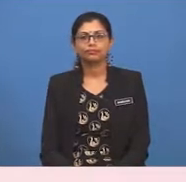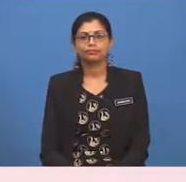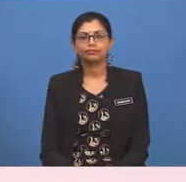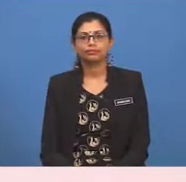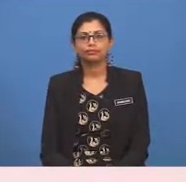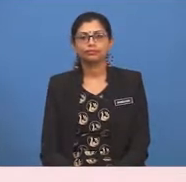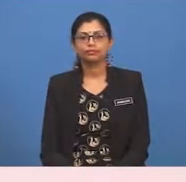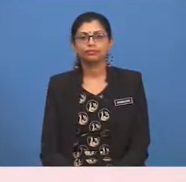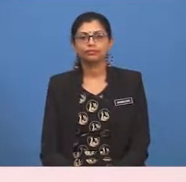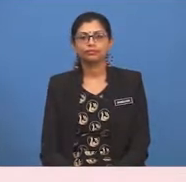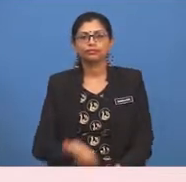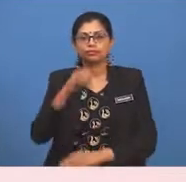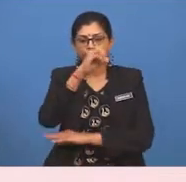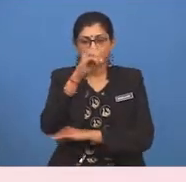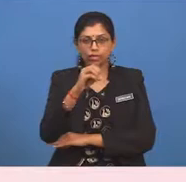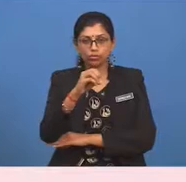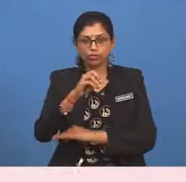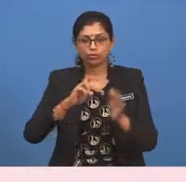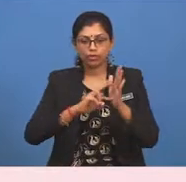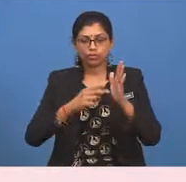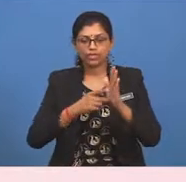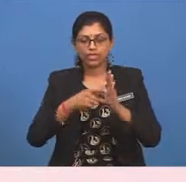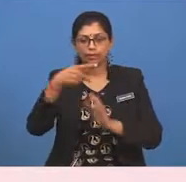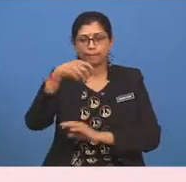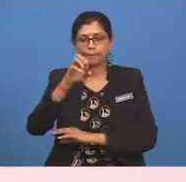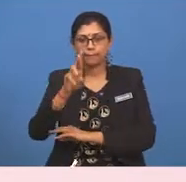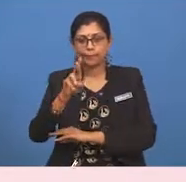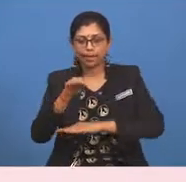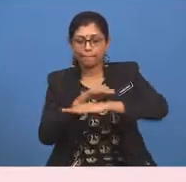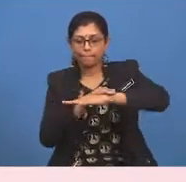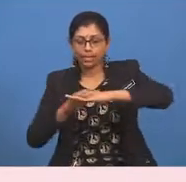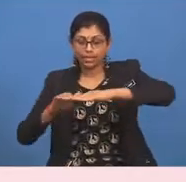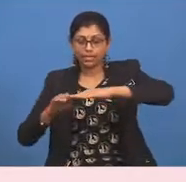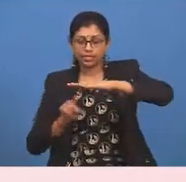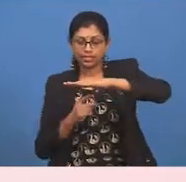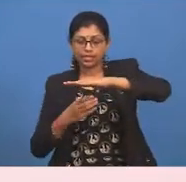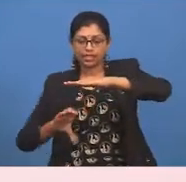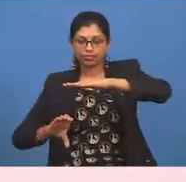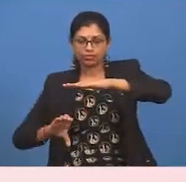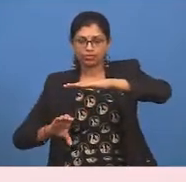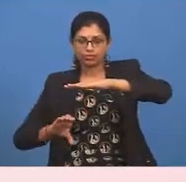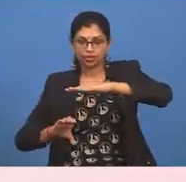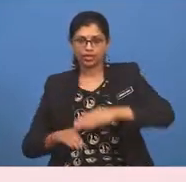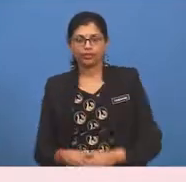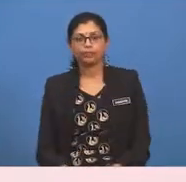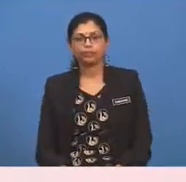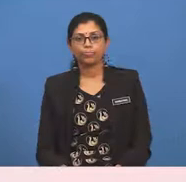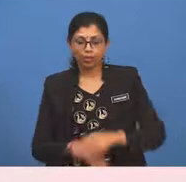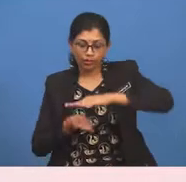Peratus adalah per 100. Apabila penyebut sudah menunjukkan hasil